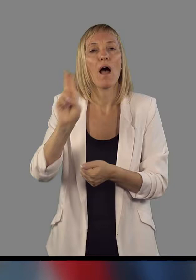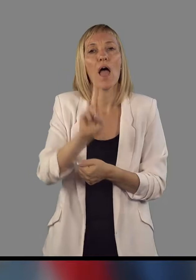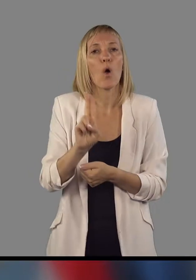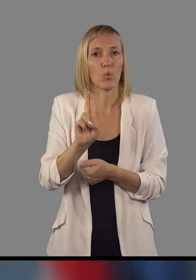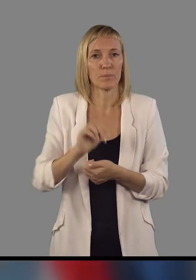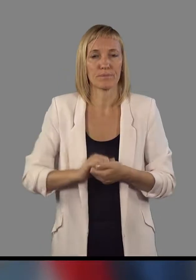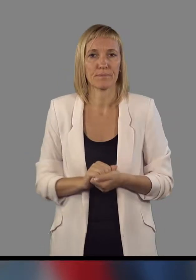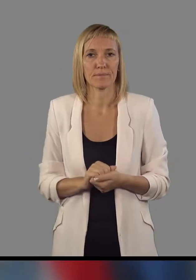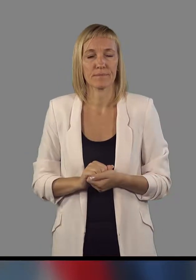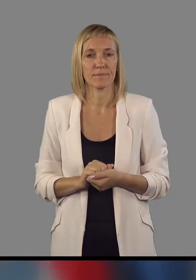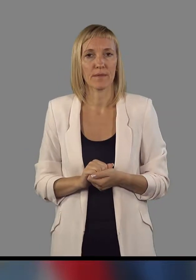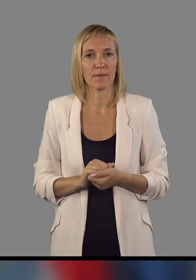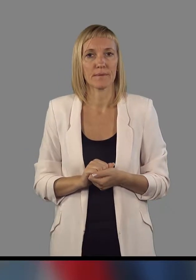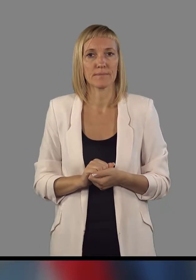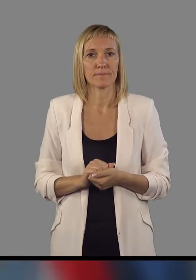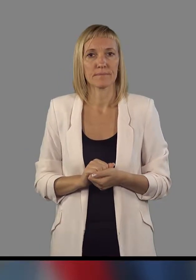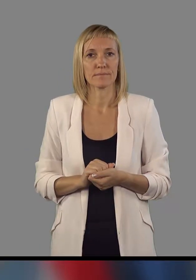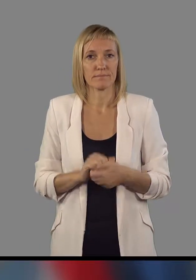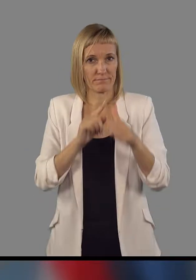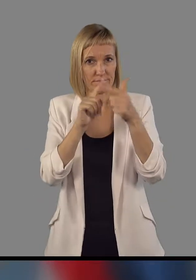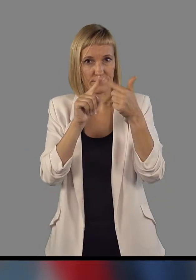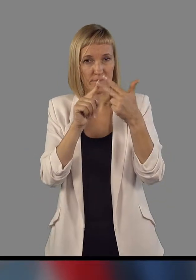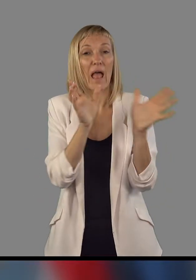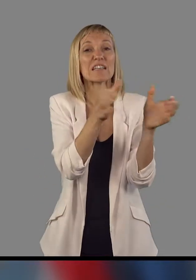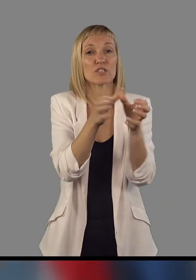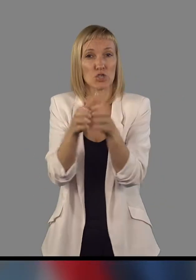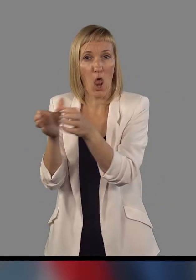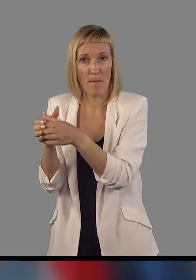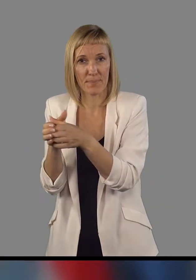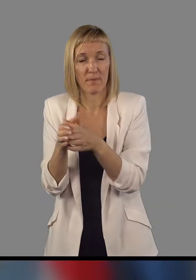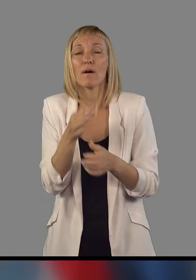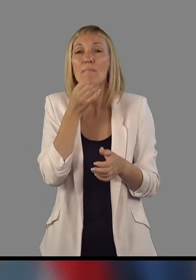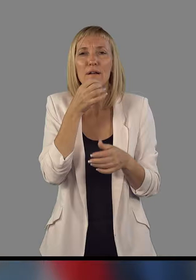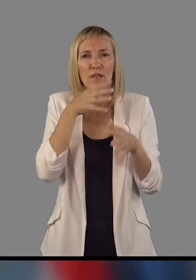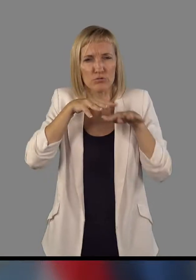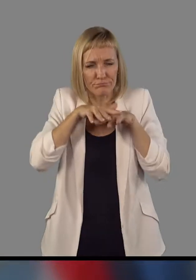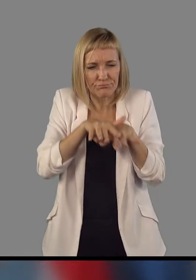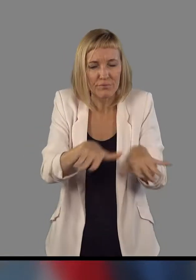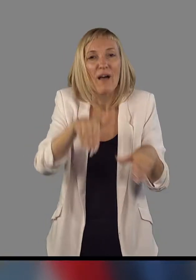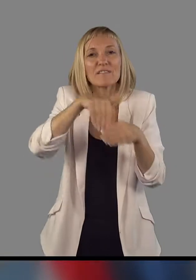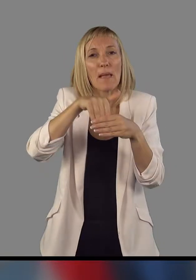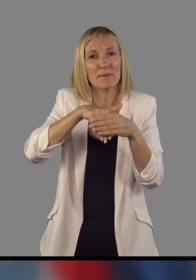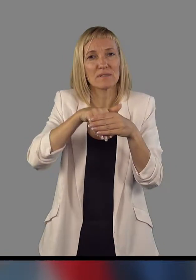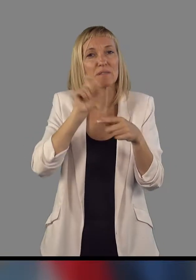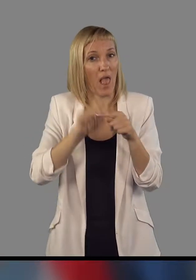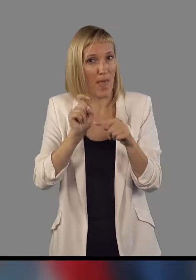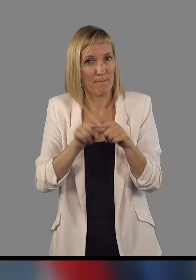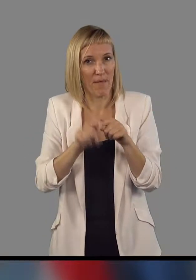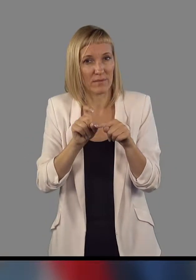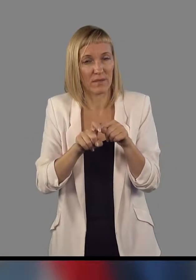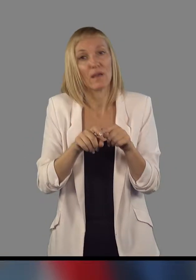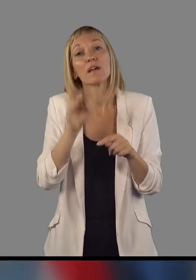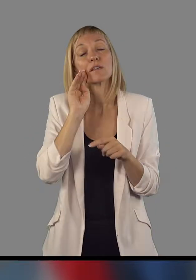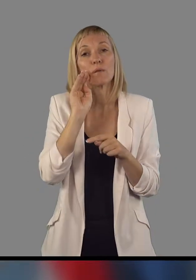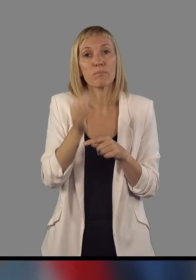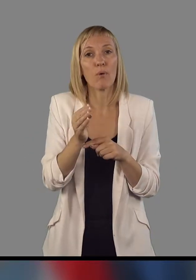prava temelječo Evropsko unijo. V okviru teh 3 sklopov so pa natančno opredeljeni tudi vsebinski